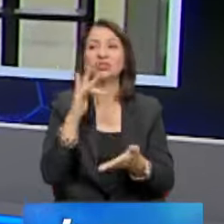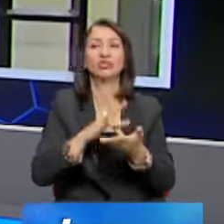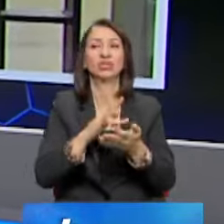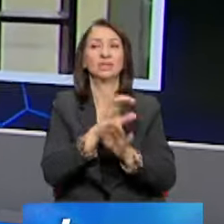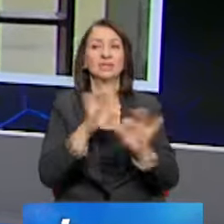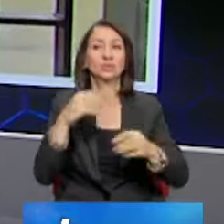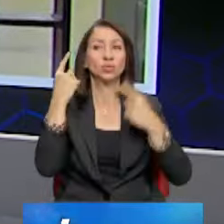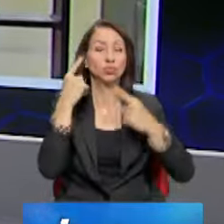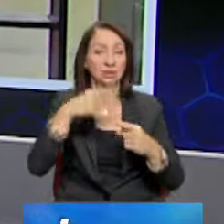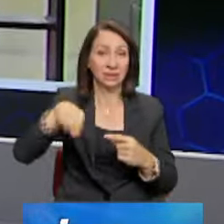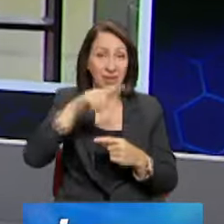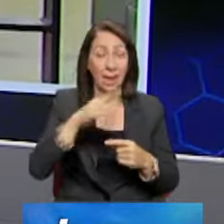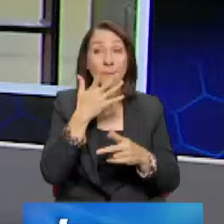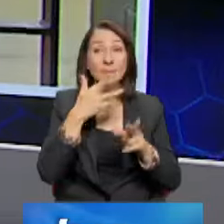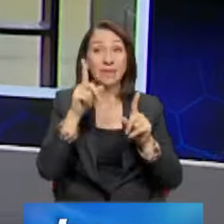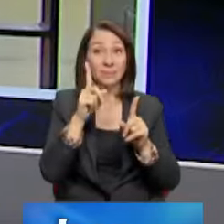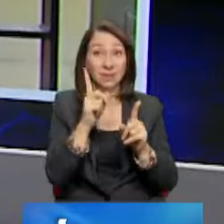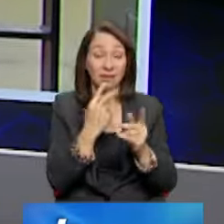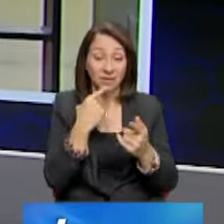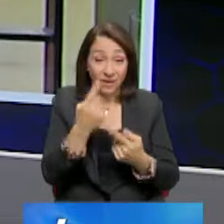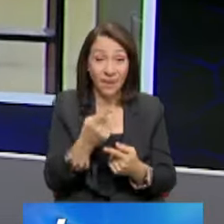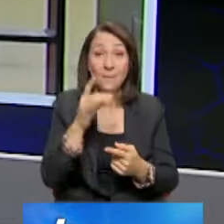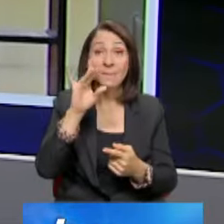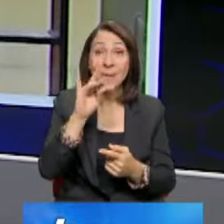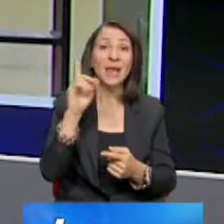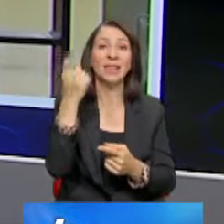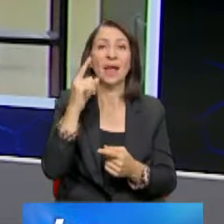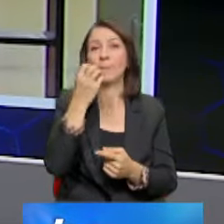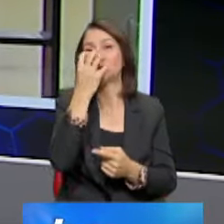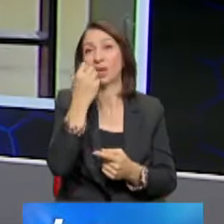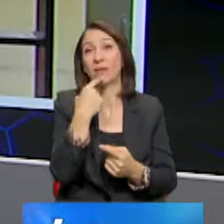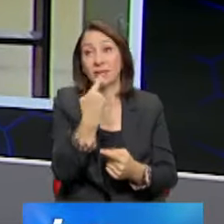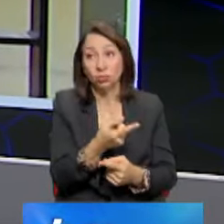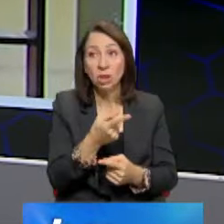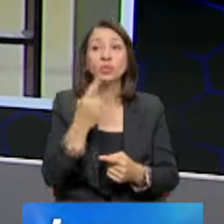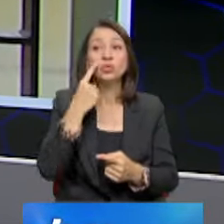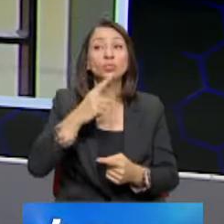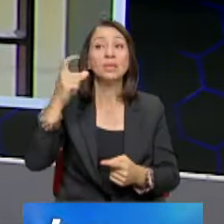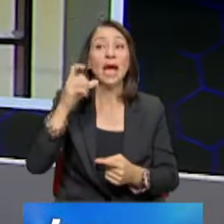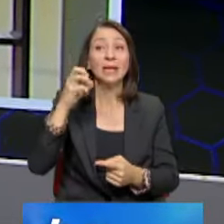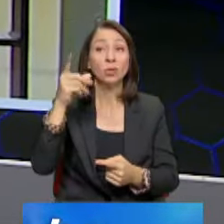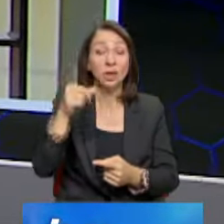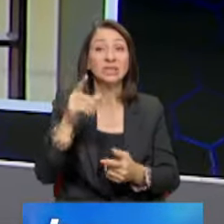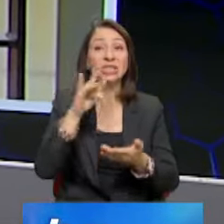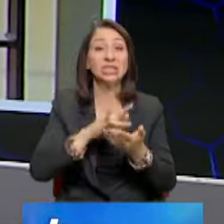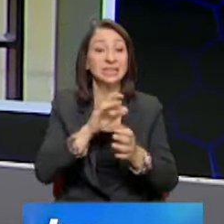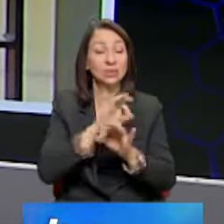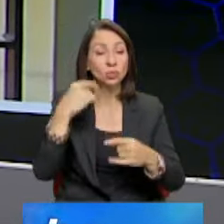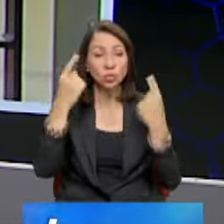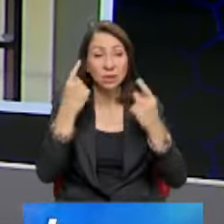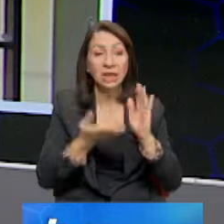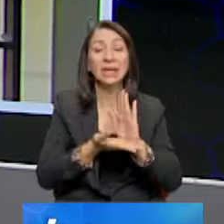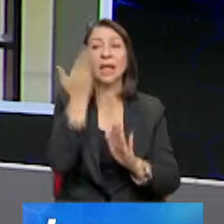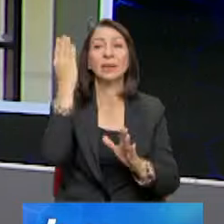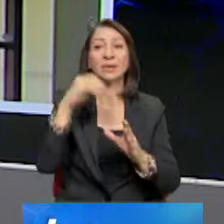cezasızlık algısı diyordu. Benzer bir çıkış MHP lideri Devlet Bahçeli'den de gelmişti ve Cumhurbaşkanı Erdoğan da cezasızlık algısını